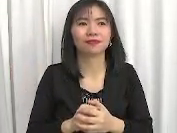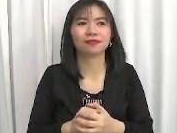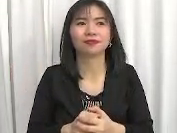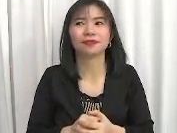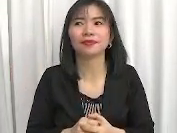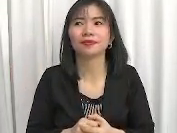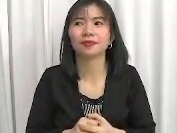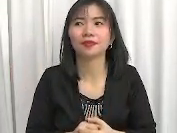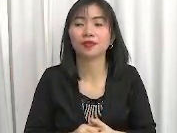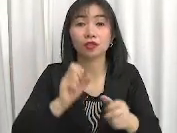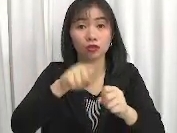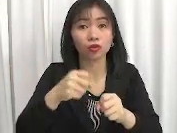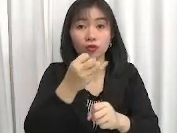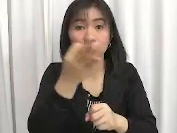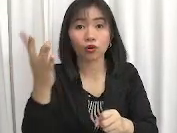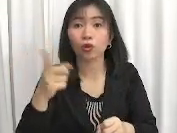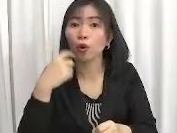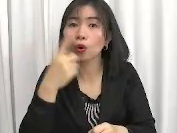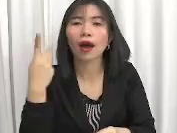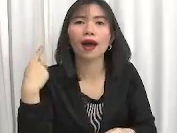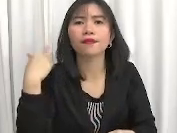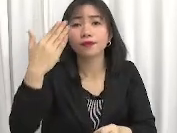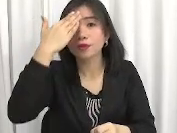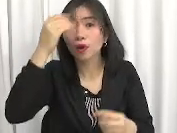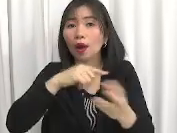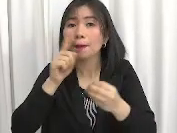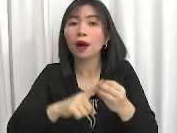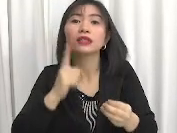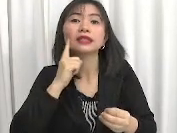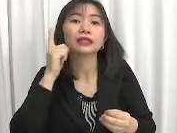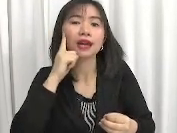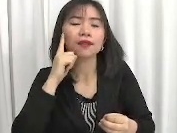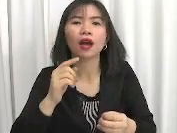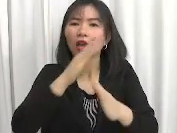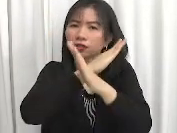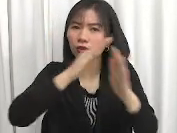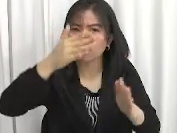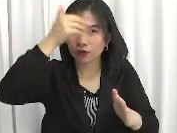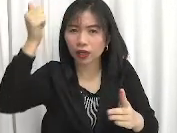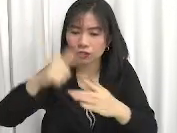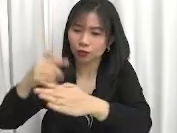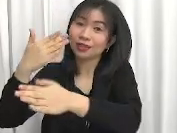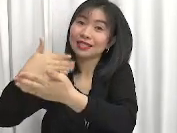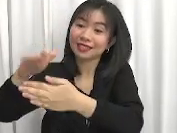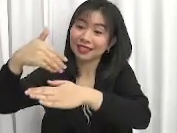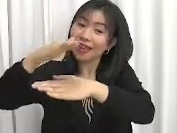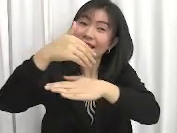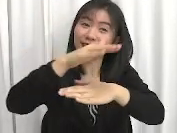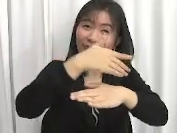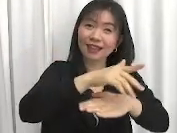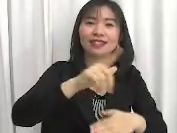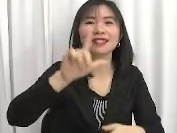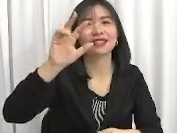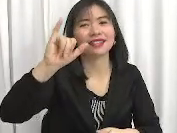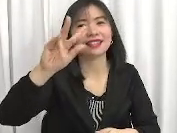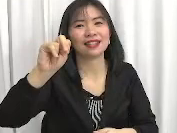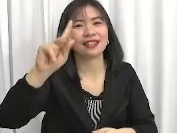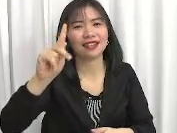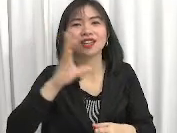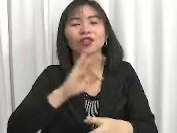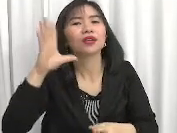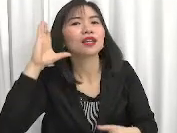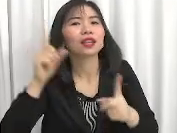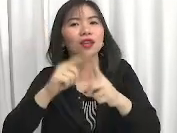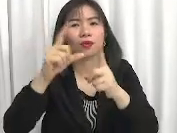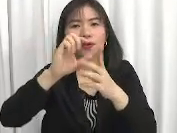So lahat ng may mga kakilala dyan na deaf and mute, huwag niyong kalimutang i-share ang link para makarinig sila ng Word Amen. Of God. Yeah. At